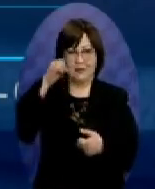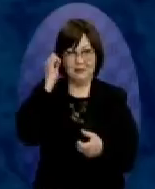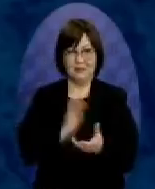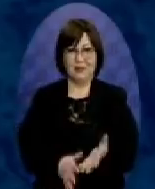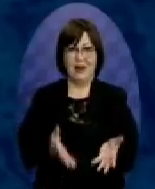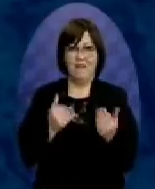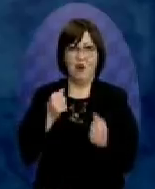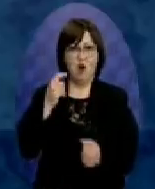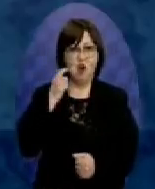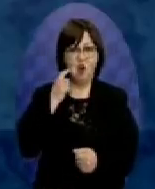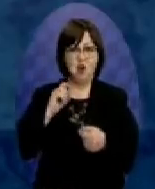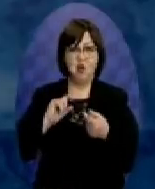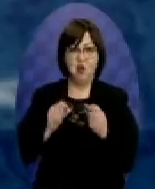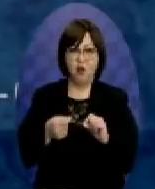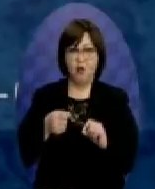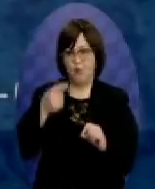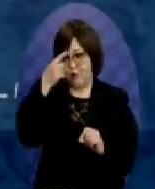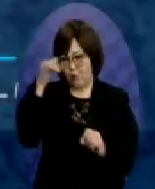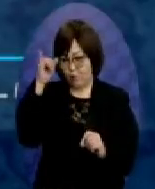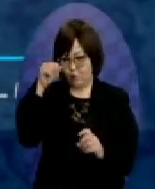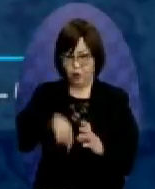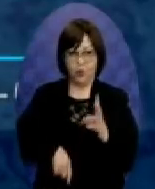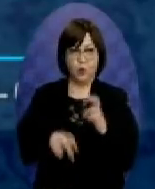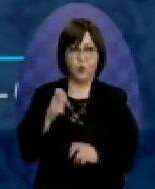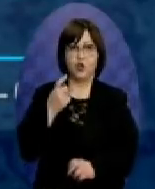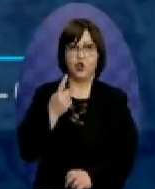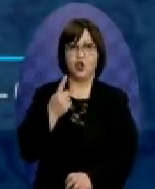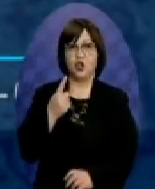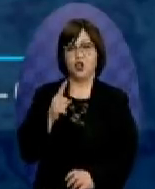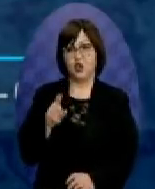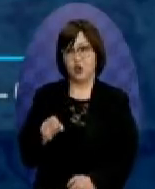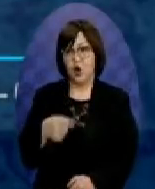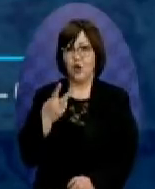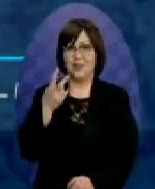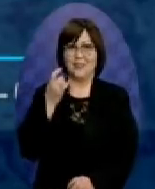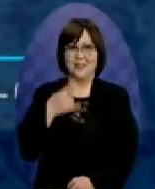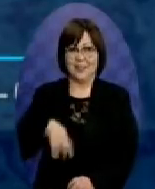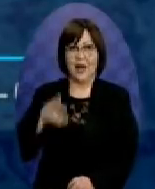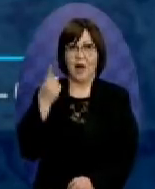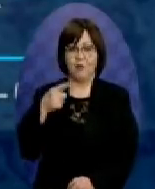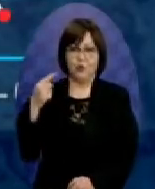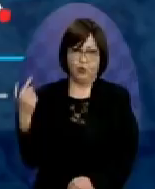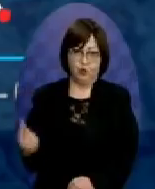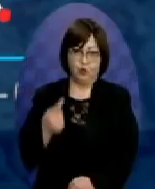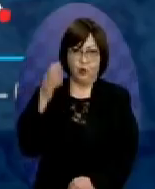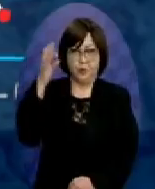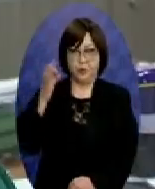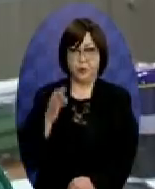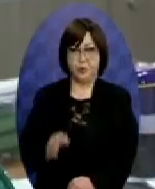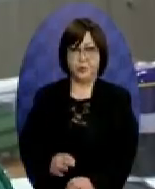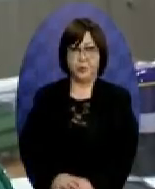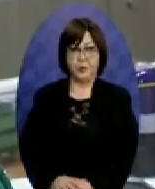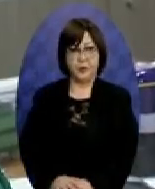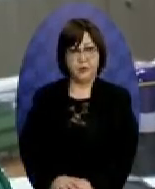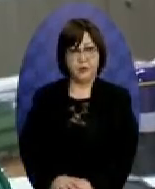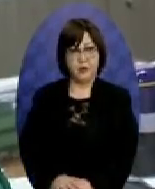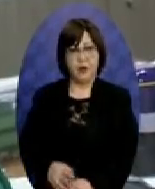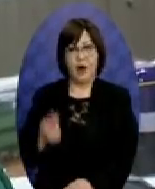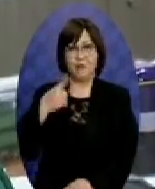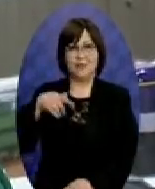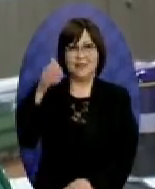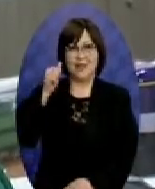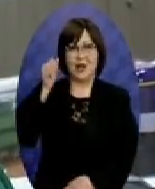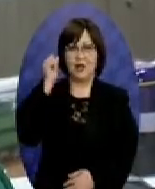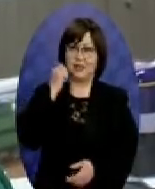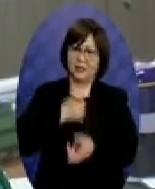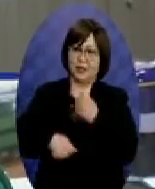нэг болох чихэр гихтэл дотоодын үйлдвэрлэл 1-2-р сард хамгийн өндөр байдаг байна. Энэ үедээ хамгийн сайн хэлбэрт